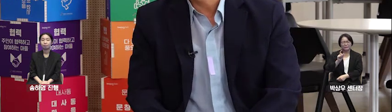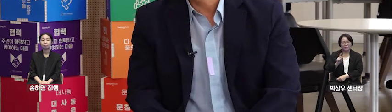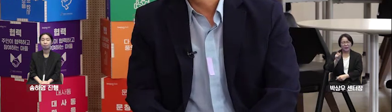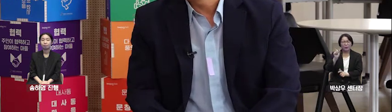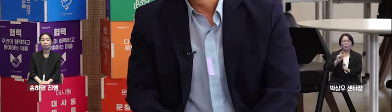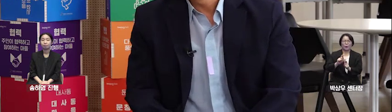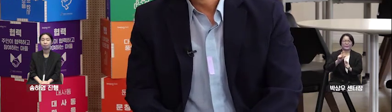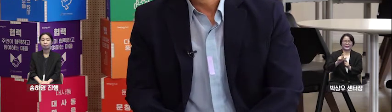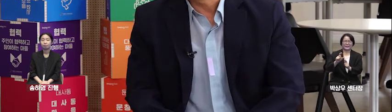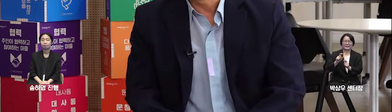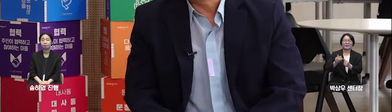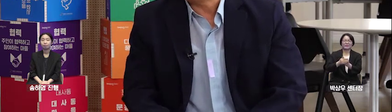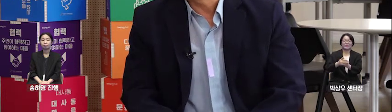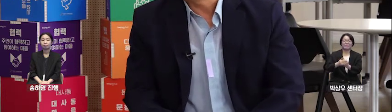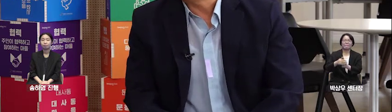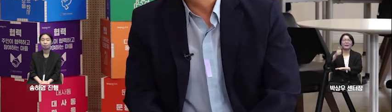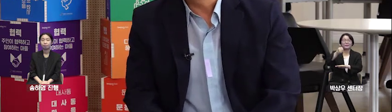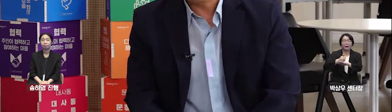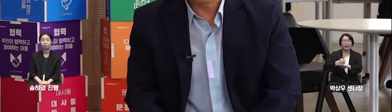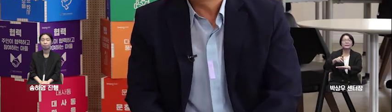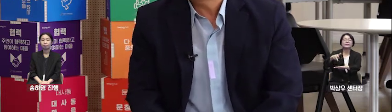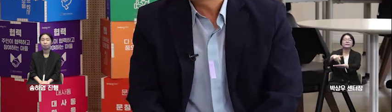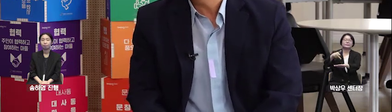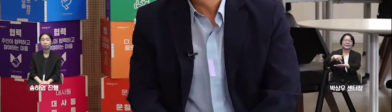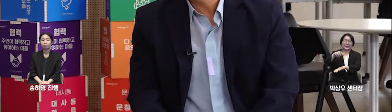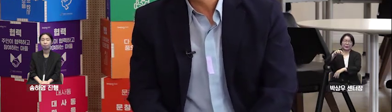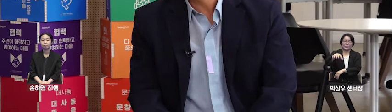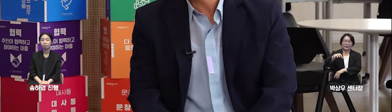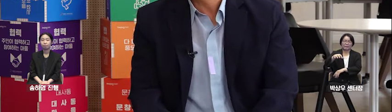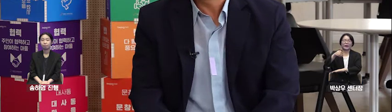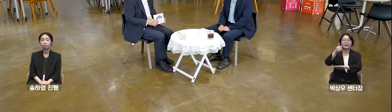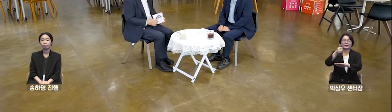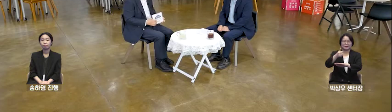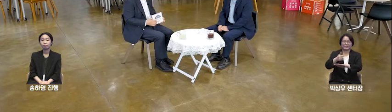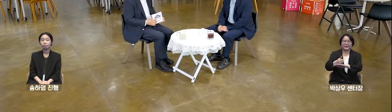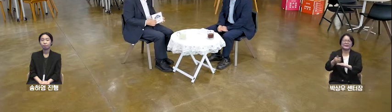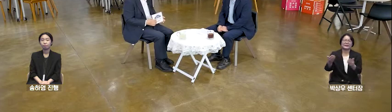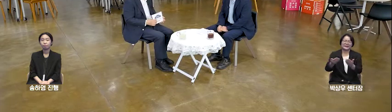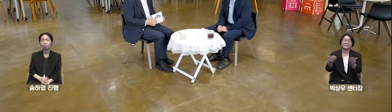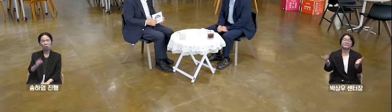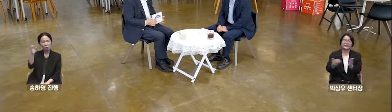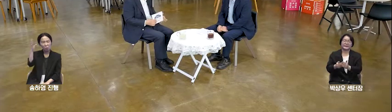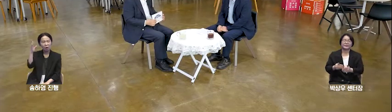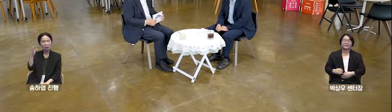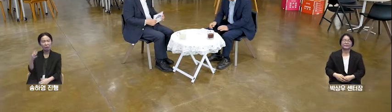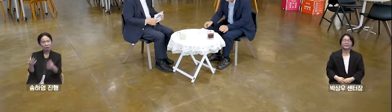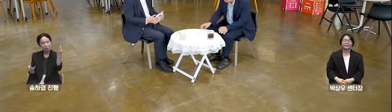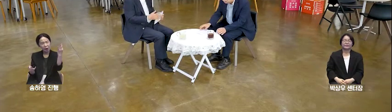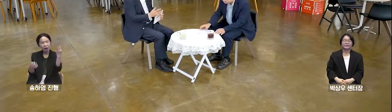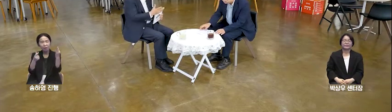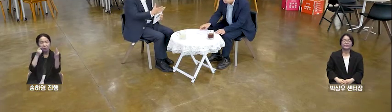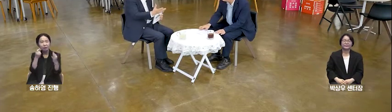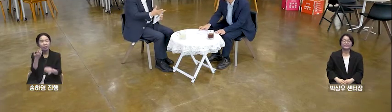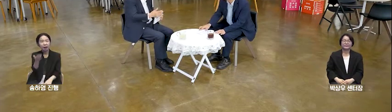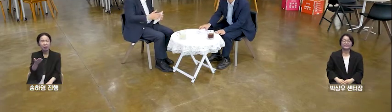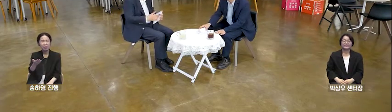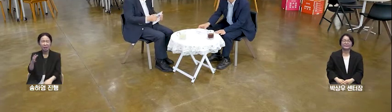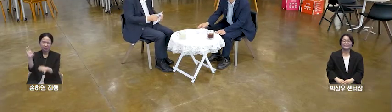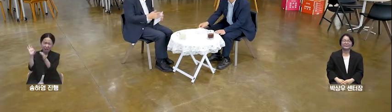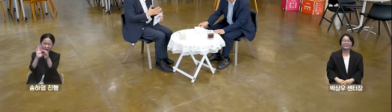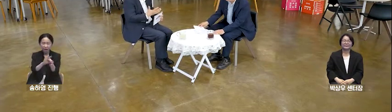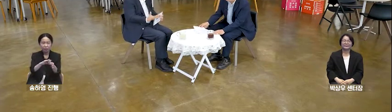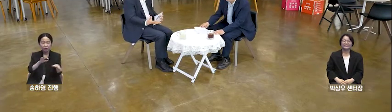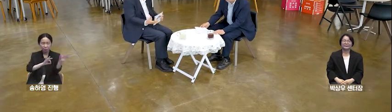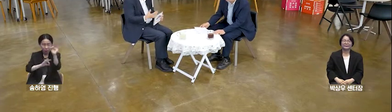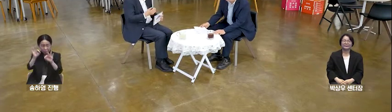이제 현장 사업을 좀 마무리를 한 것 같습니다. 원래 가만히 있지 못하신 것 같아요. 그냥